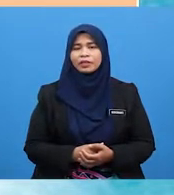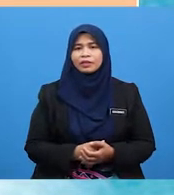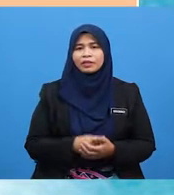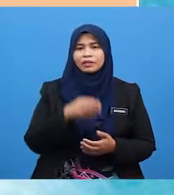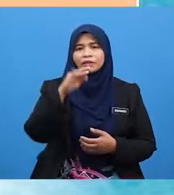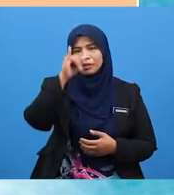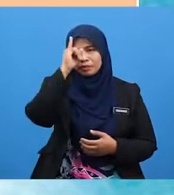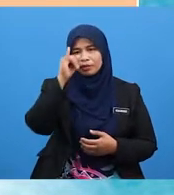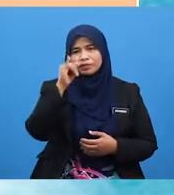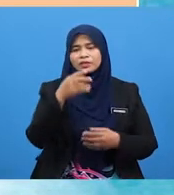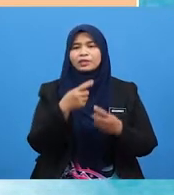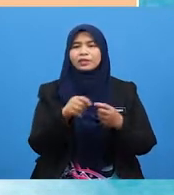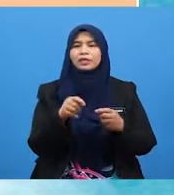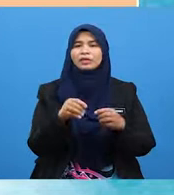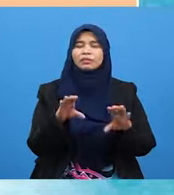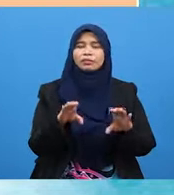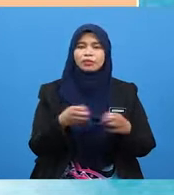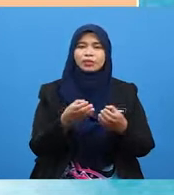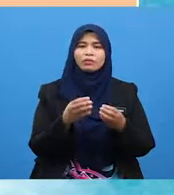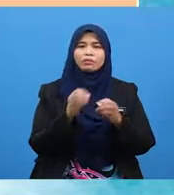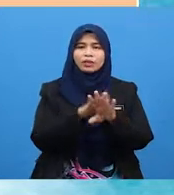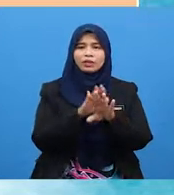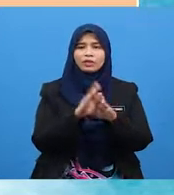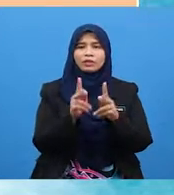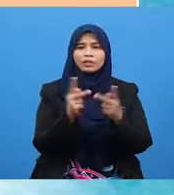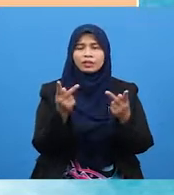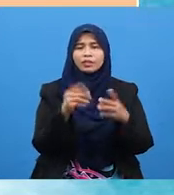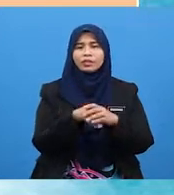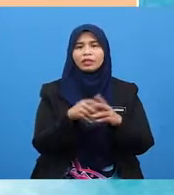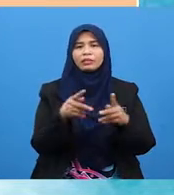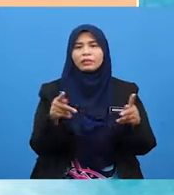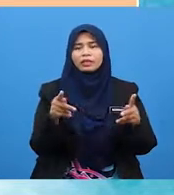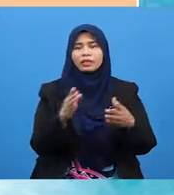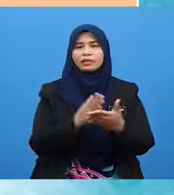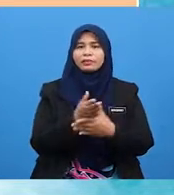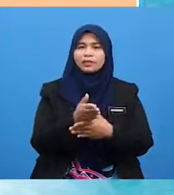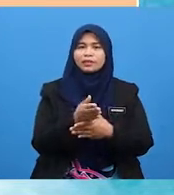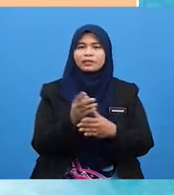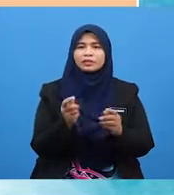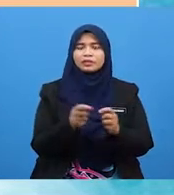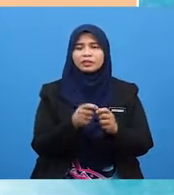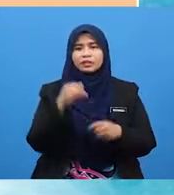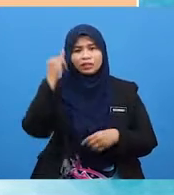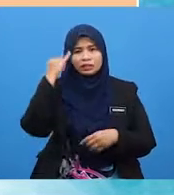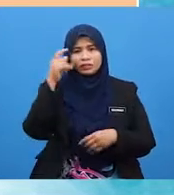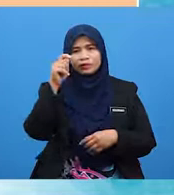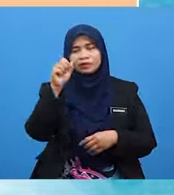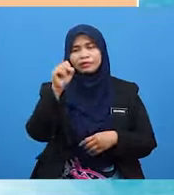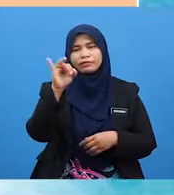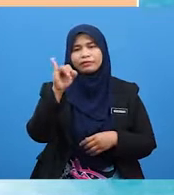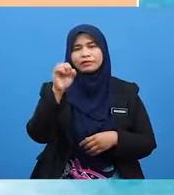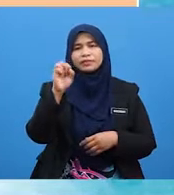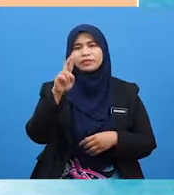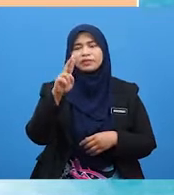Murid-murid, Imam Asy-Syafi'i telah menghasilkan banyak kitab dalam pelbagai bidang seperti ilmu tafsir, akhlak,